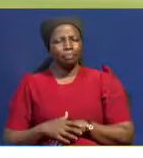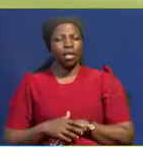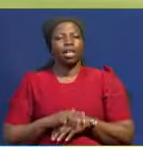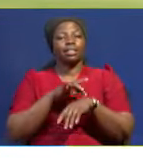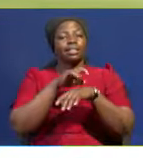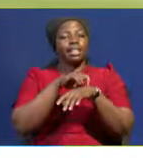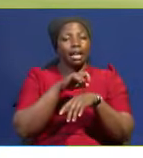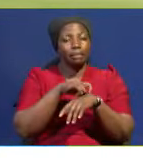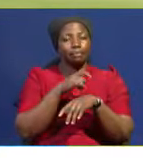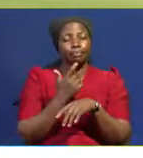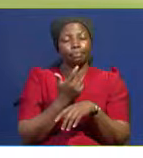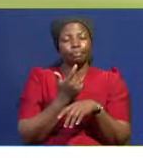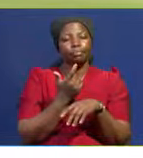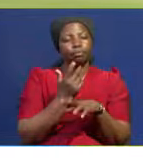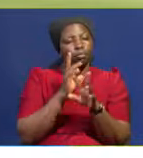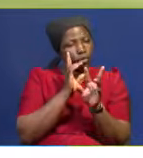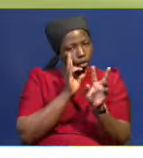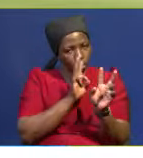tukiangalia